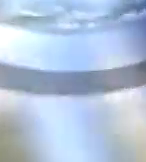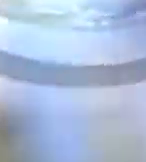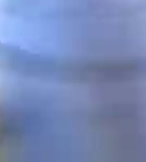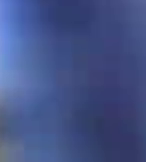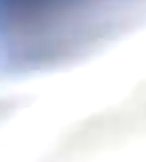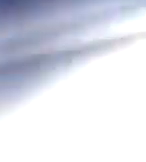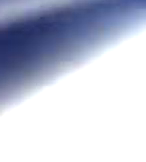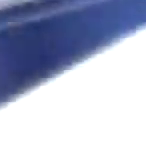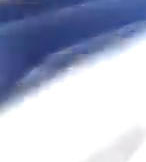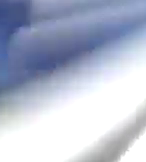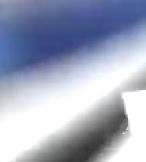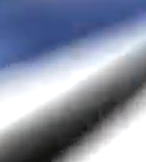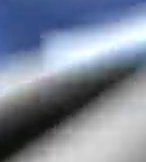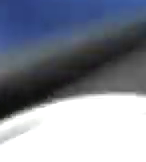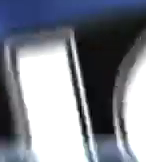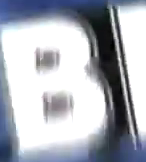Музика